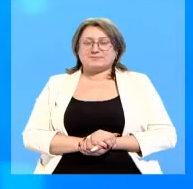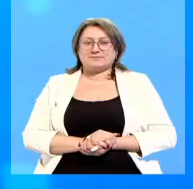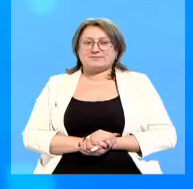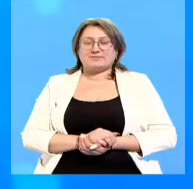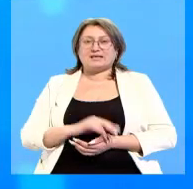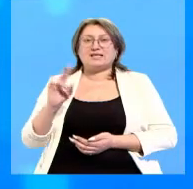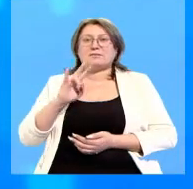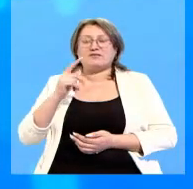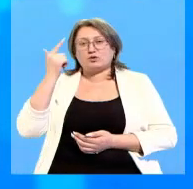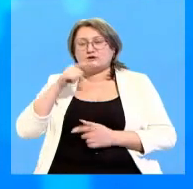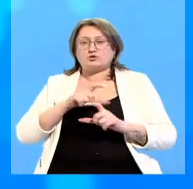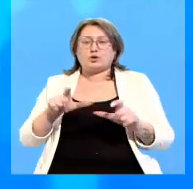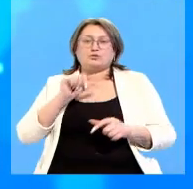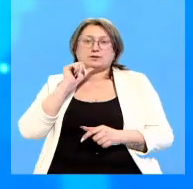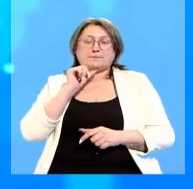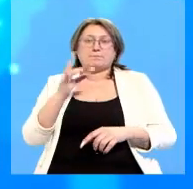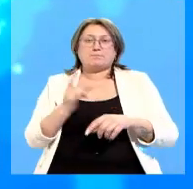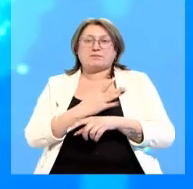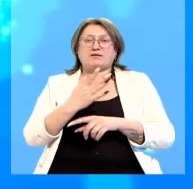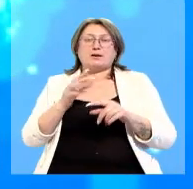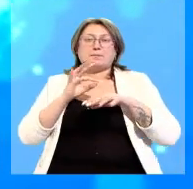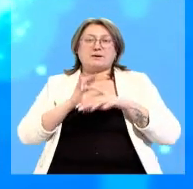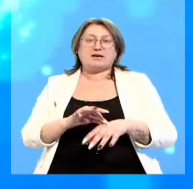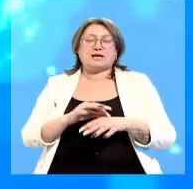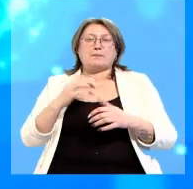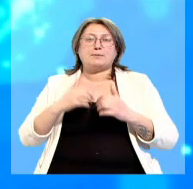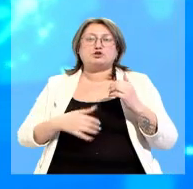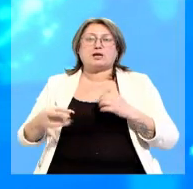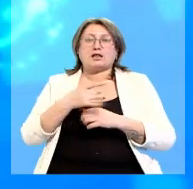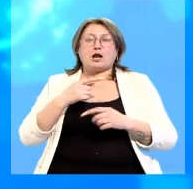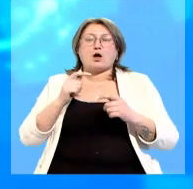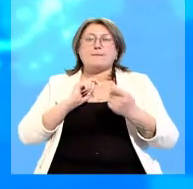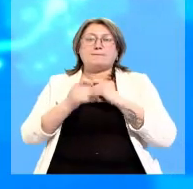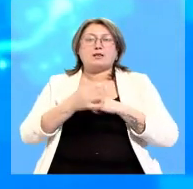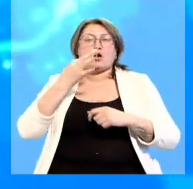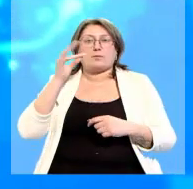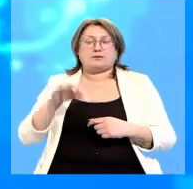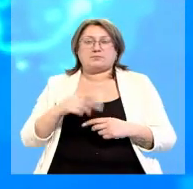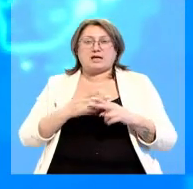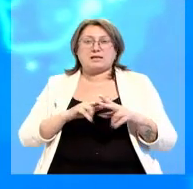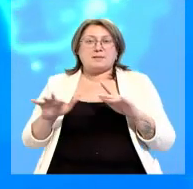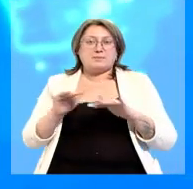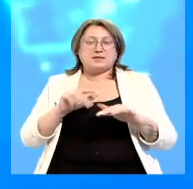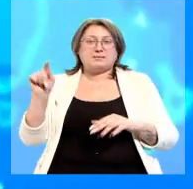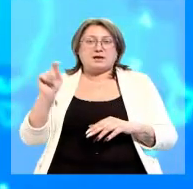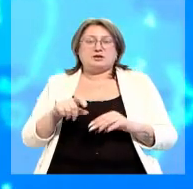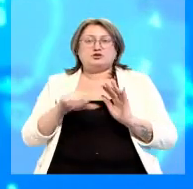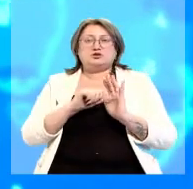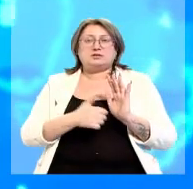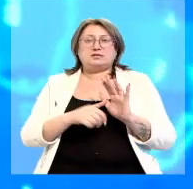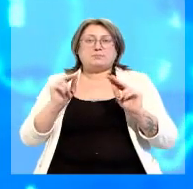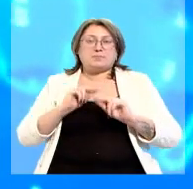Қосанайдағы Назарбаев зияткерлік мектебінде алғаш рет аймақ аралық тәжірибе алмасу өтті. Бұл ерекше іс-шараға Петропавл қаласынан